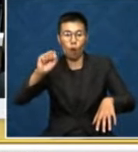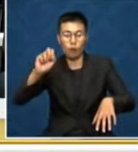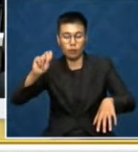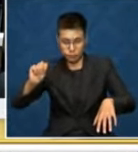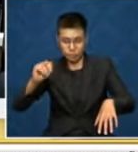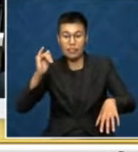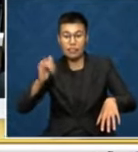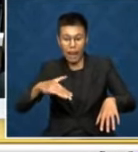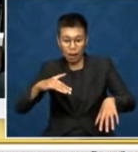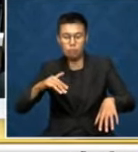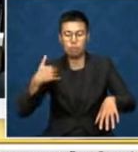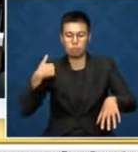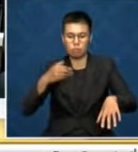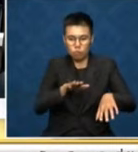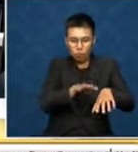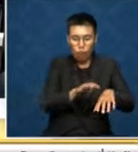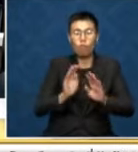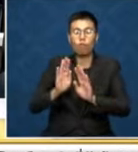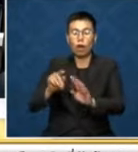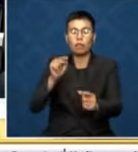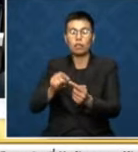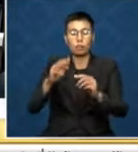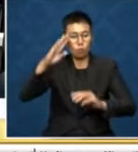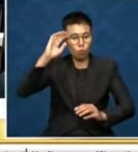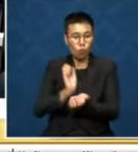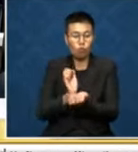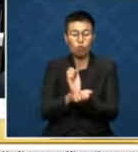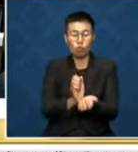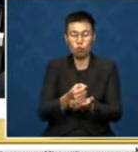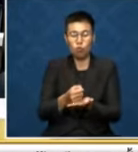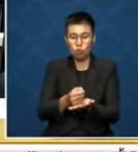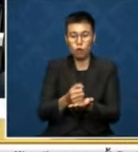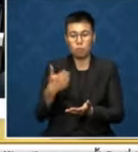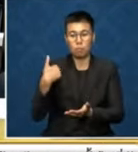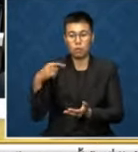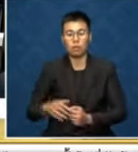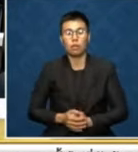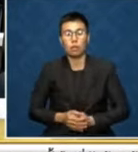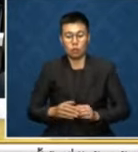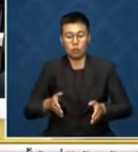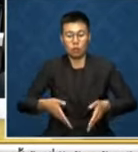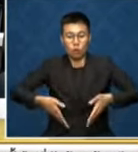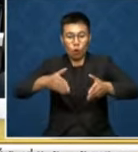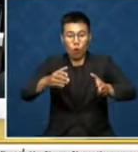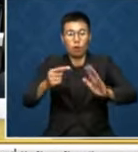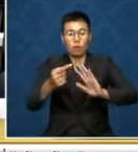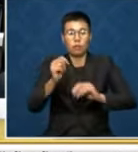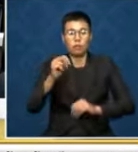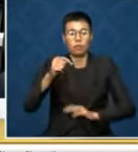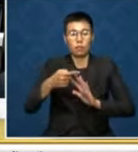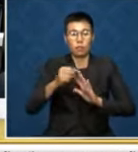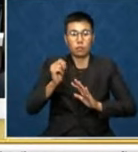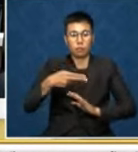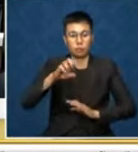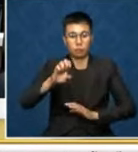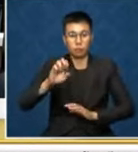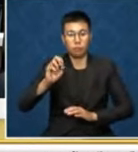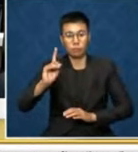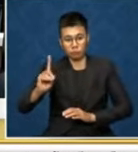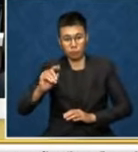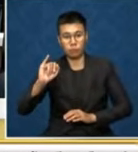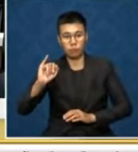การด้วยนะครับรวมถึงปัญหาเดียวกันในบริเวณปากซอยเทิดไทย30ตรงตลาดภูนะครับที่มีการจอดแ